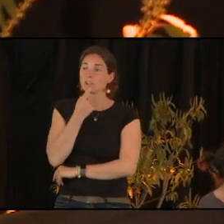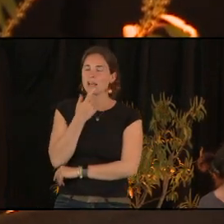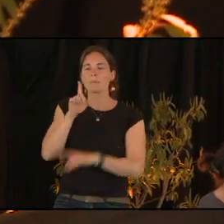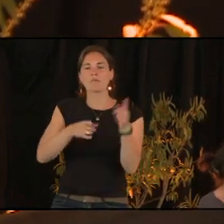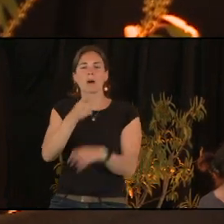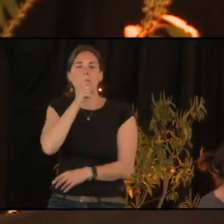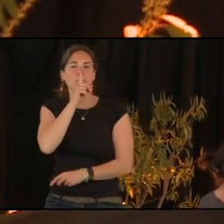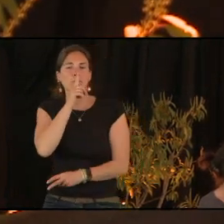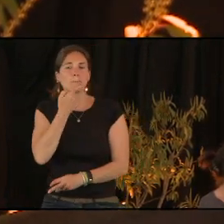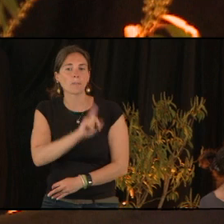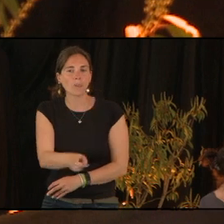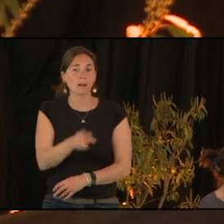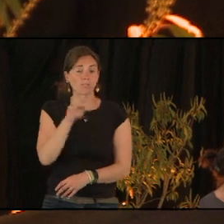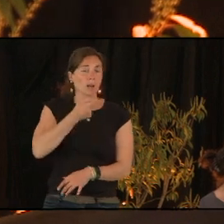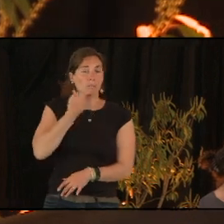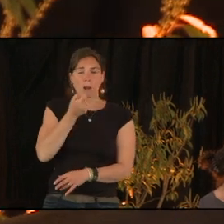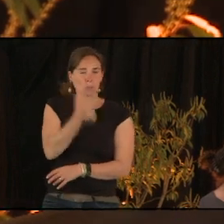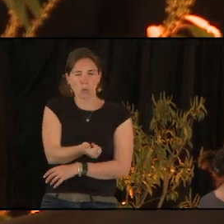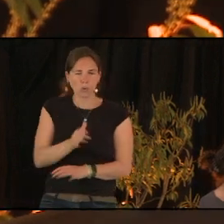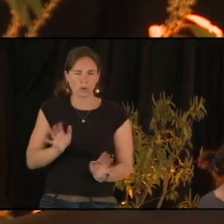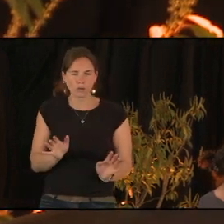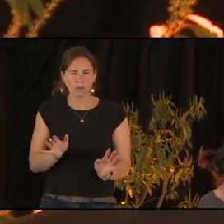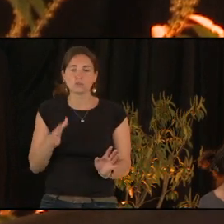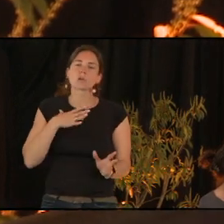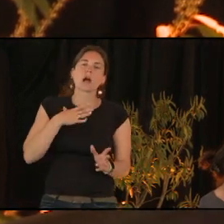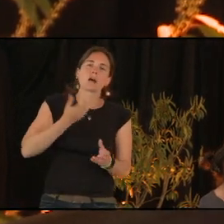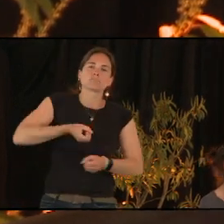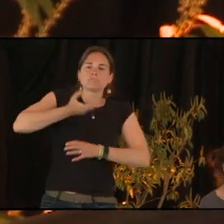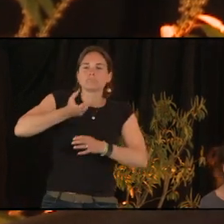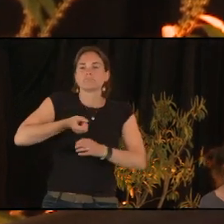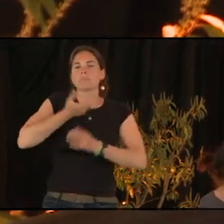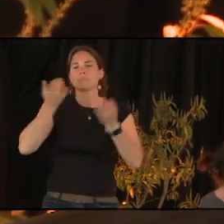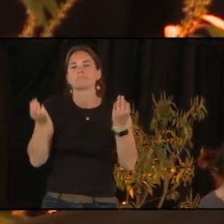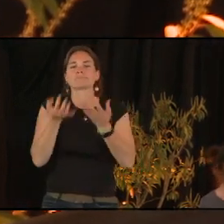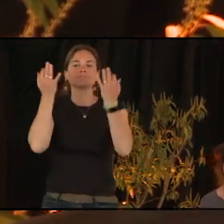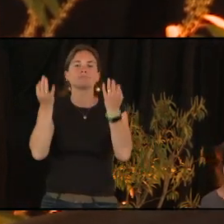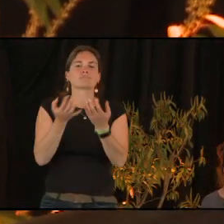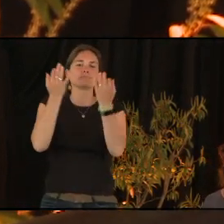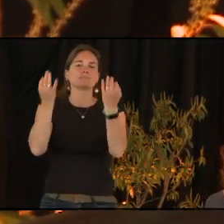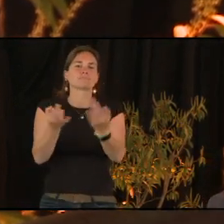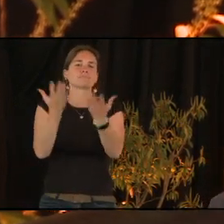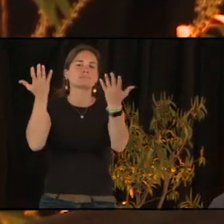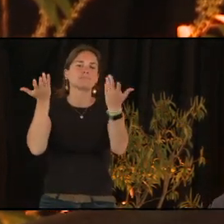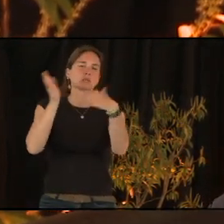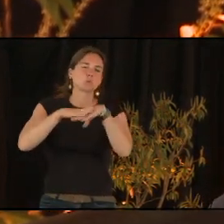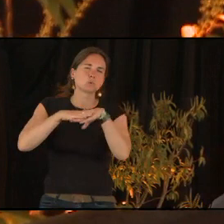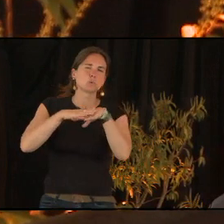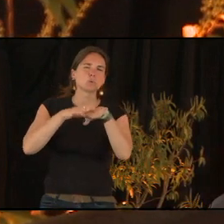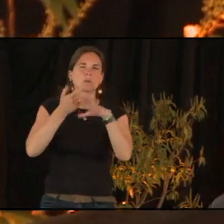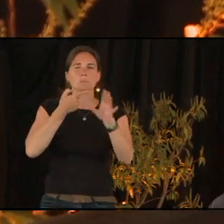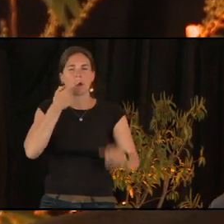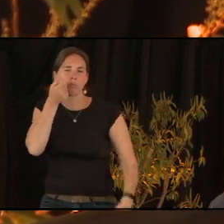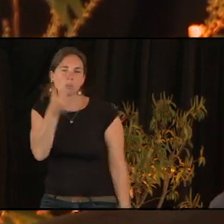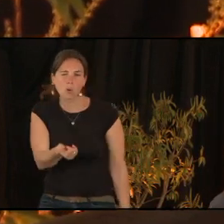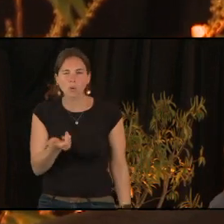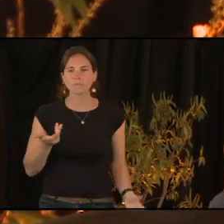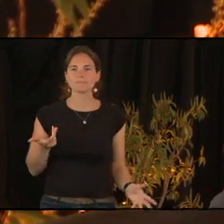orale, parce qu'il y en a peu en réalité. Il y a de l'oralité dans le texte, mais ça ne parle pas beaucoup. Bon.